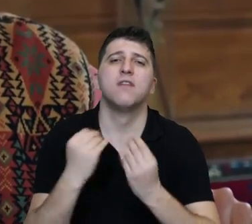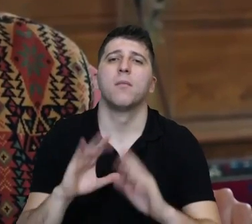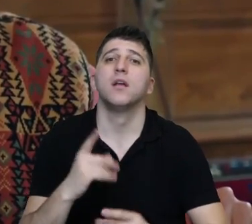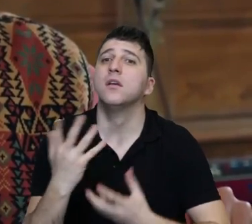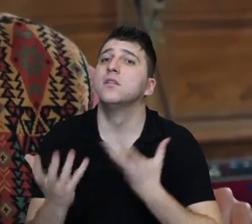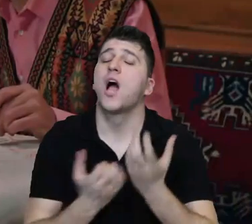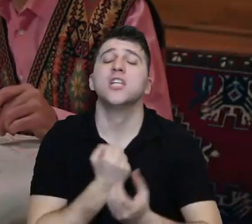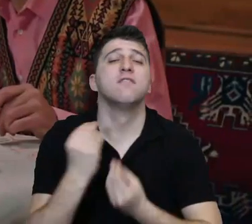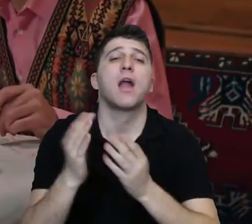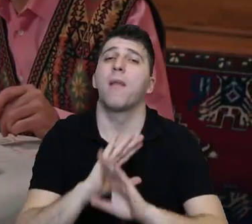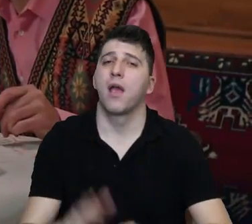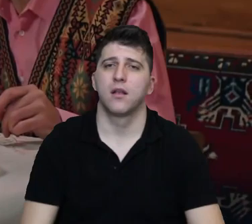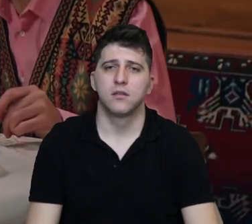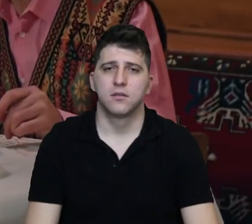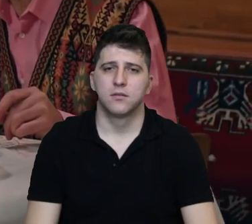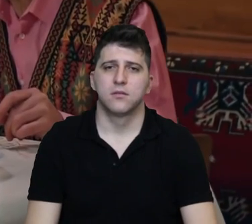Yakma.